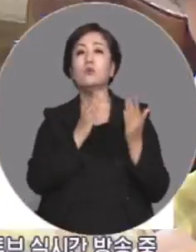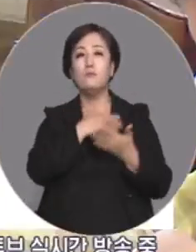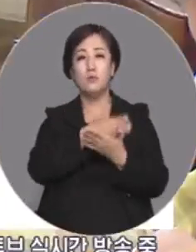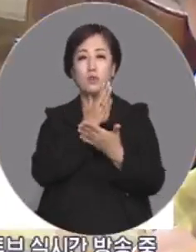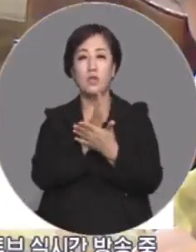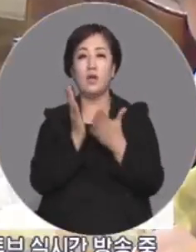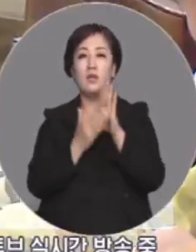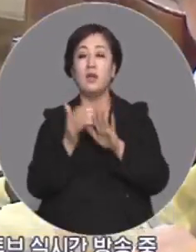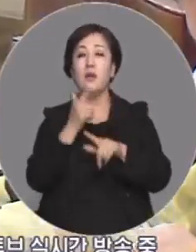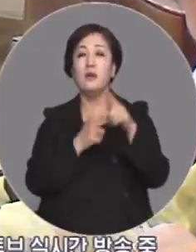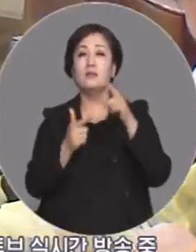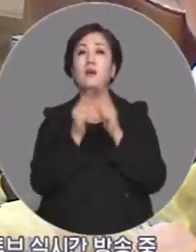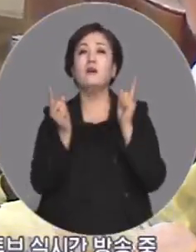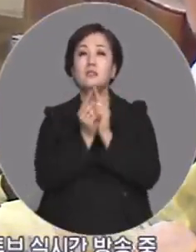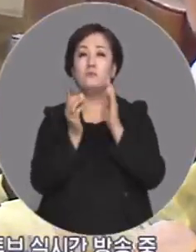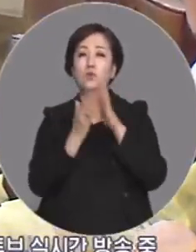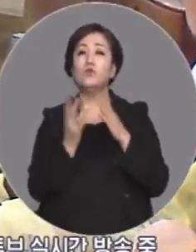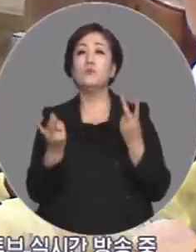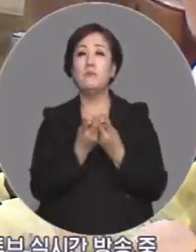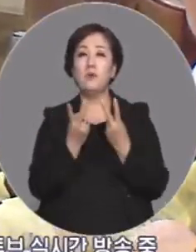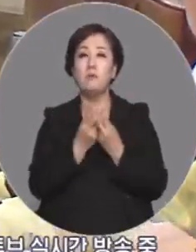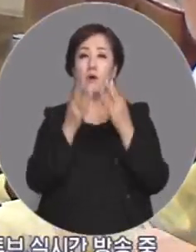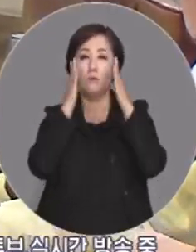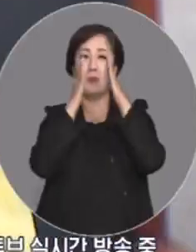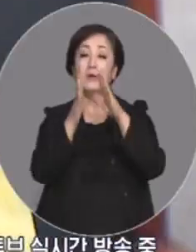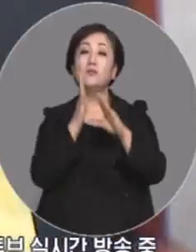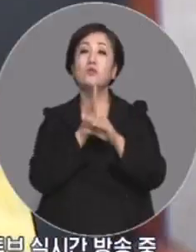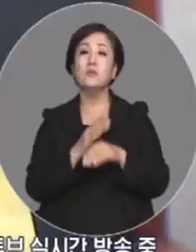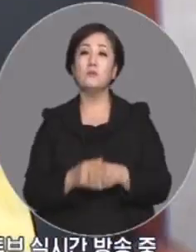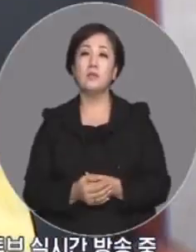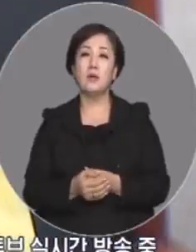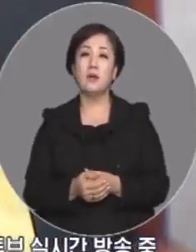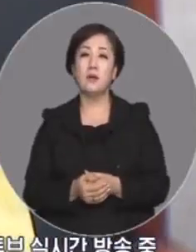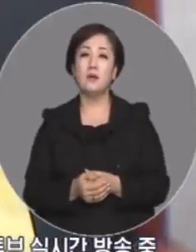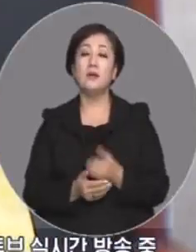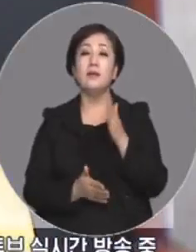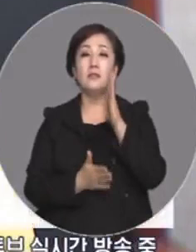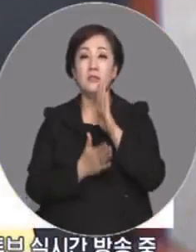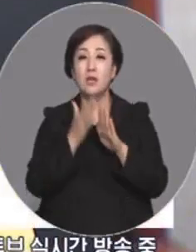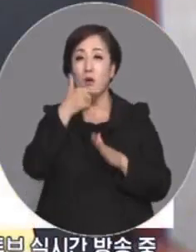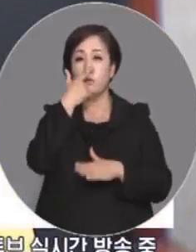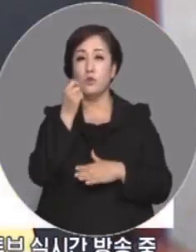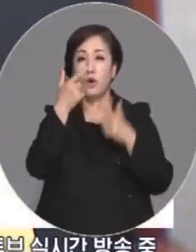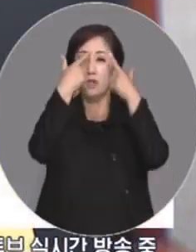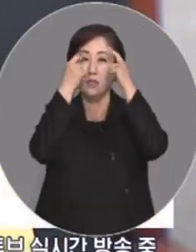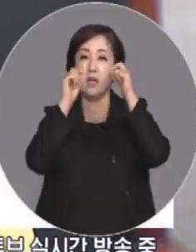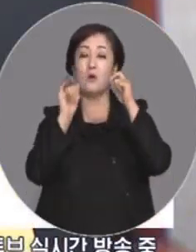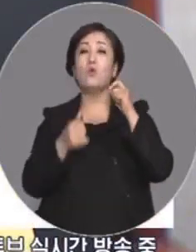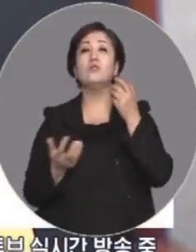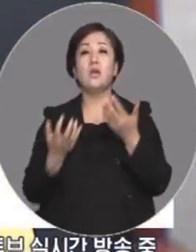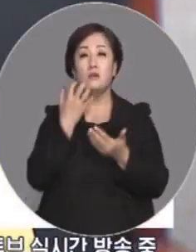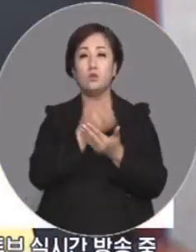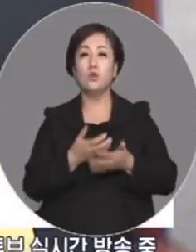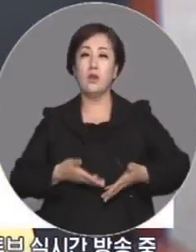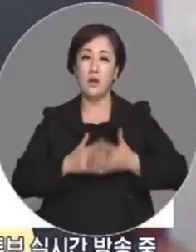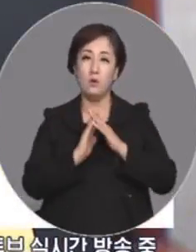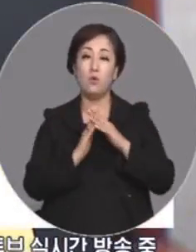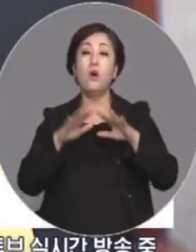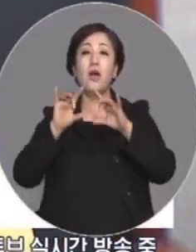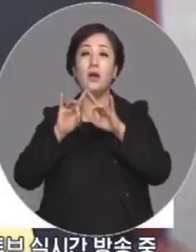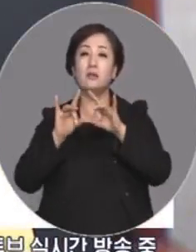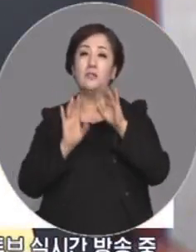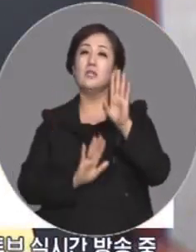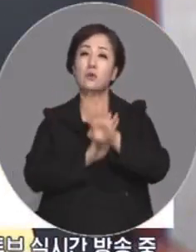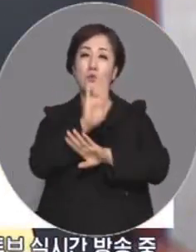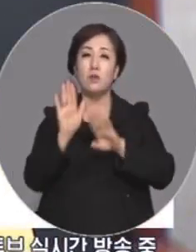분야를 망라한 공격적인 대책을 쏟아냈습니다. 울산에 부족한 대학을 적극 유치하고 에너지,